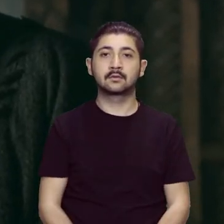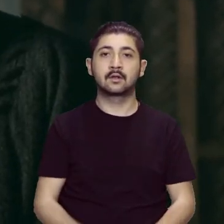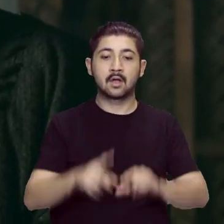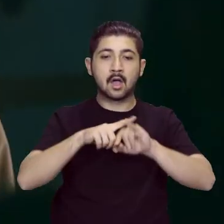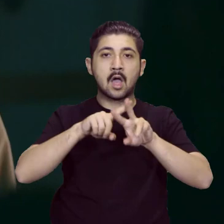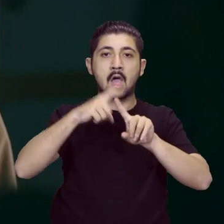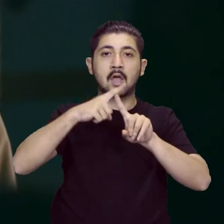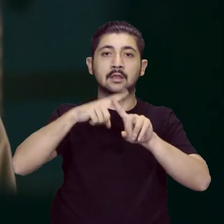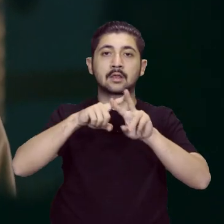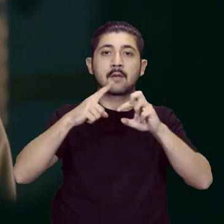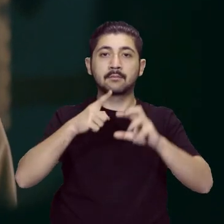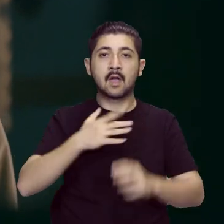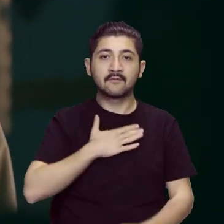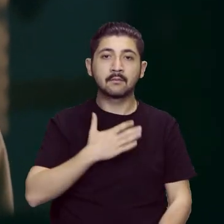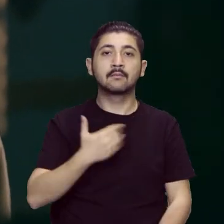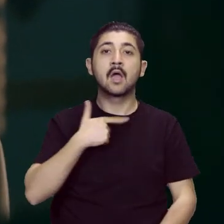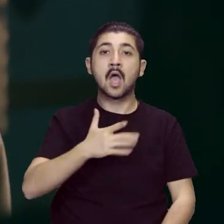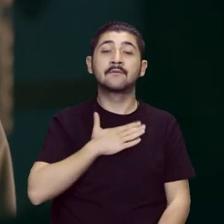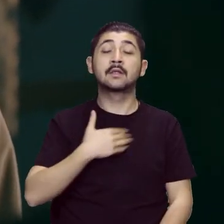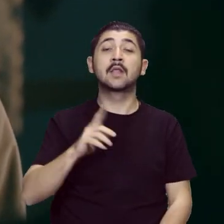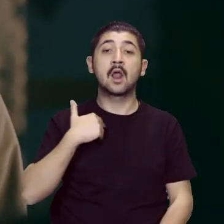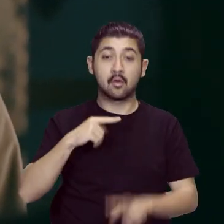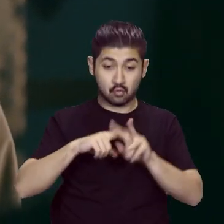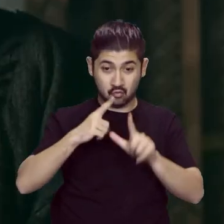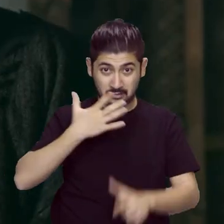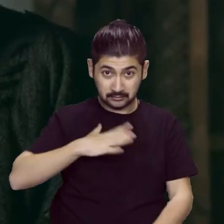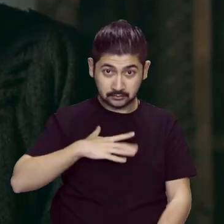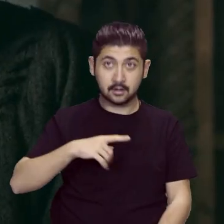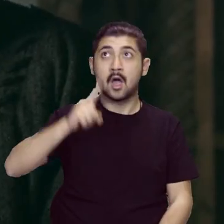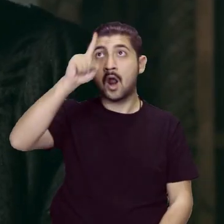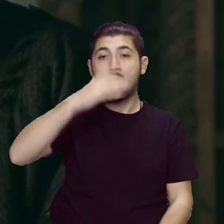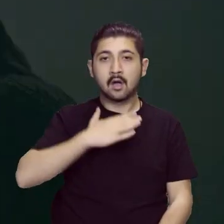Hattab efendim. Ben senin efendin değilim. Kulluk edeceksen Allah'a et.